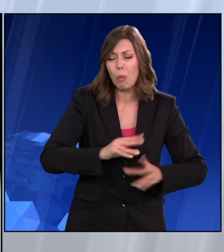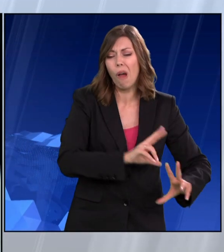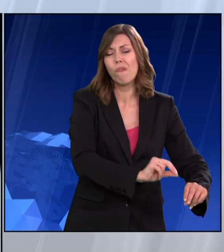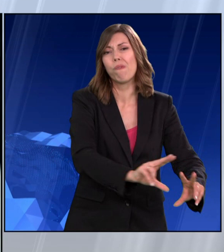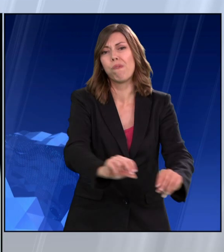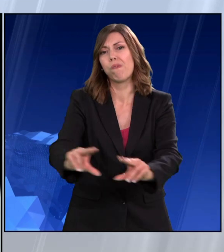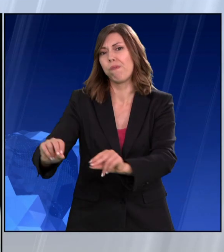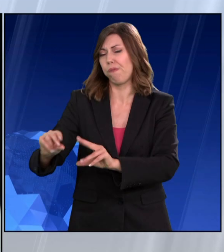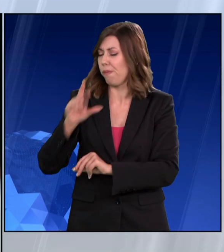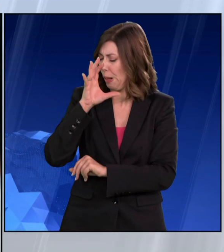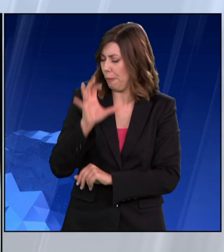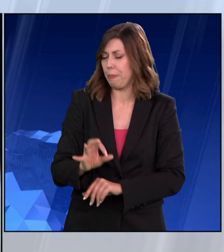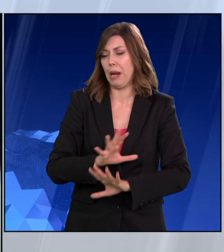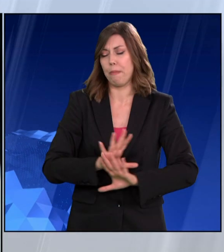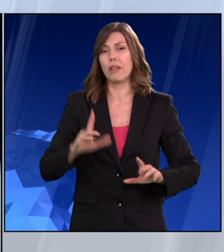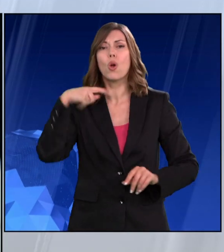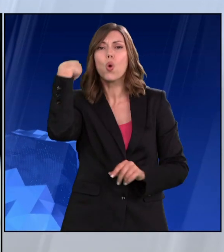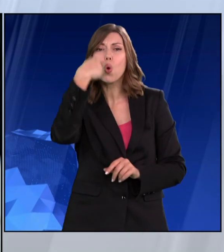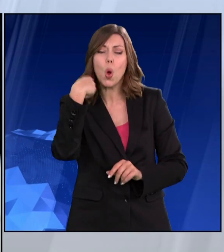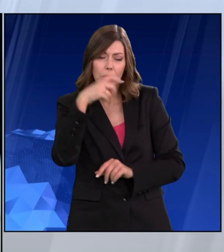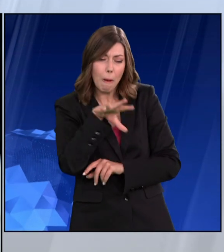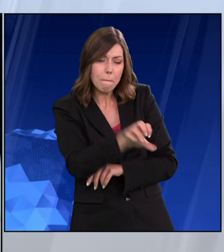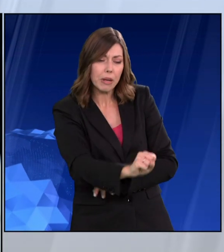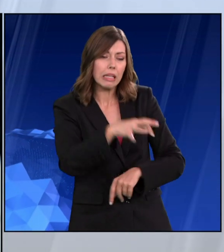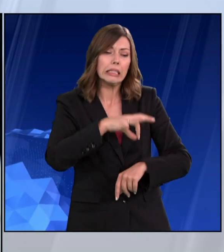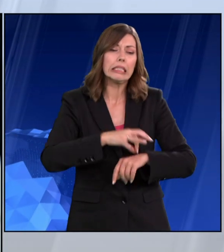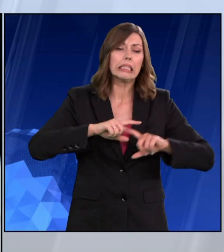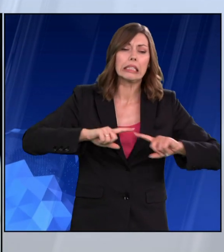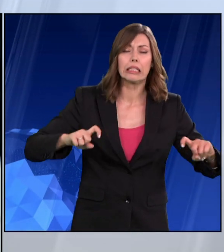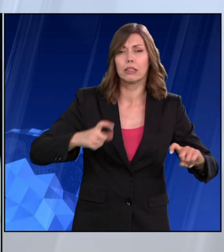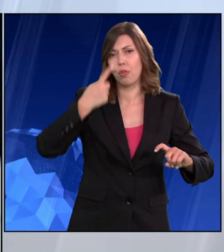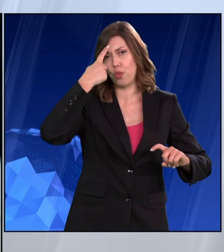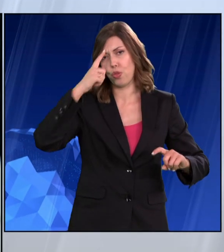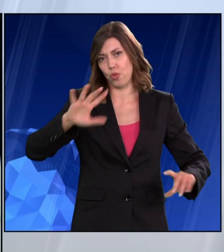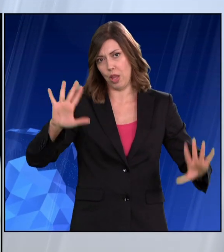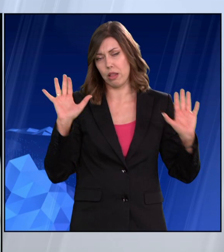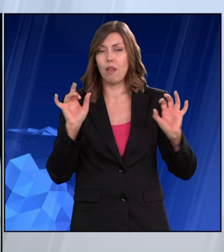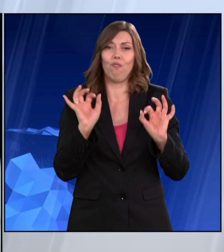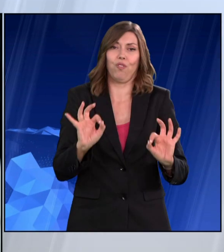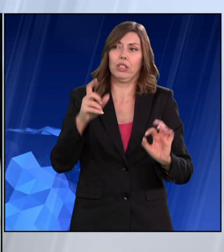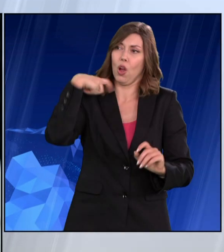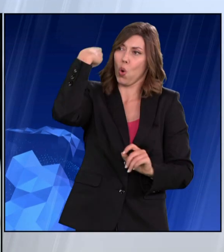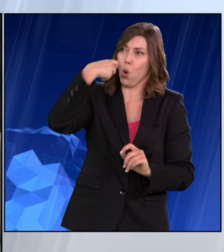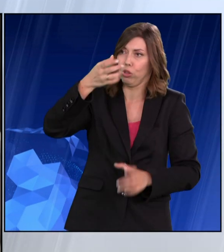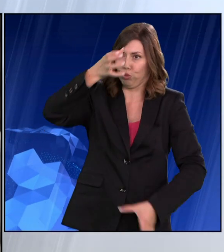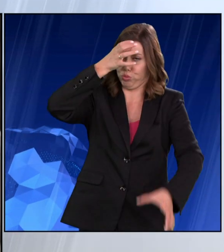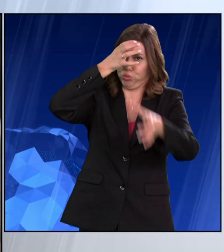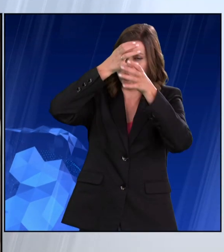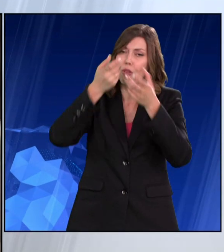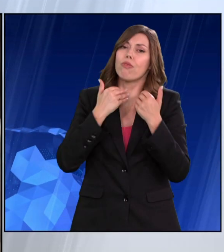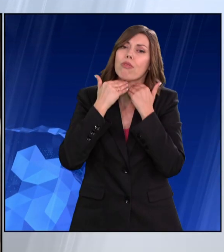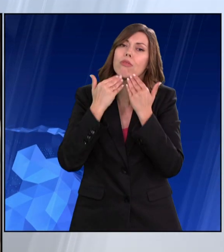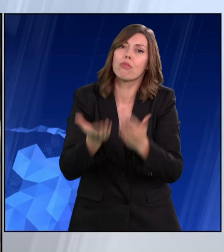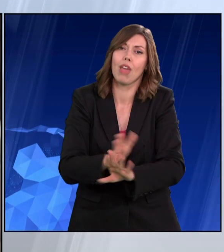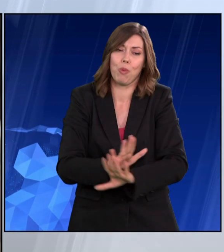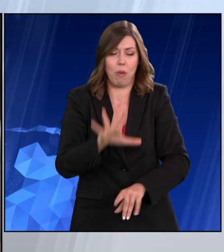ο γονιός δεν είναι σε θέση να διαπιστώσει, ούτε είναι η υποχρέωσή του αυτή να καταλάβει τι